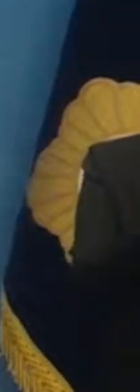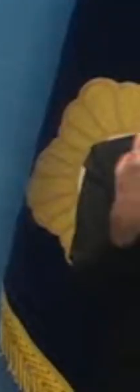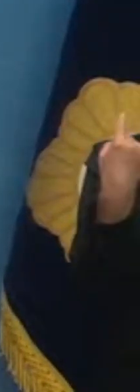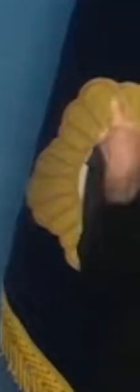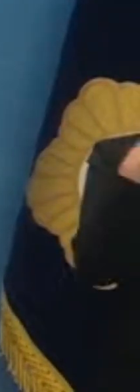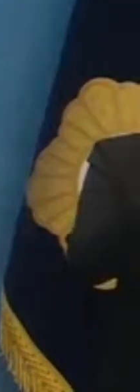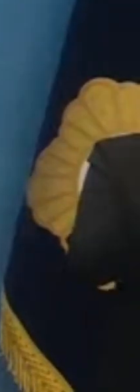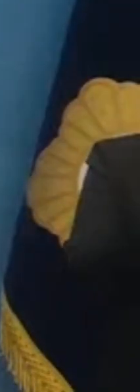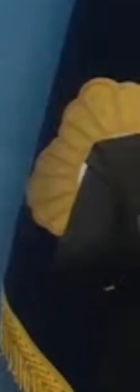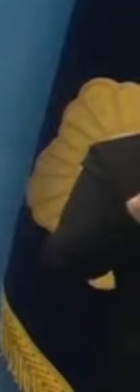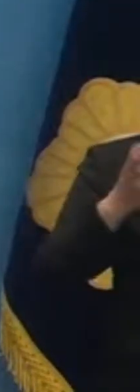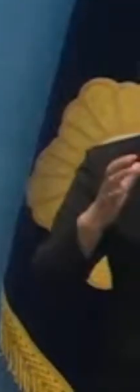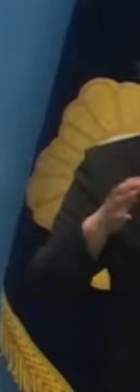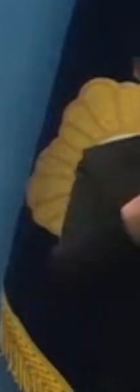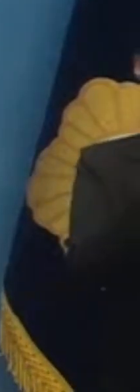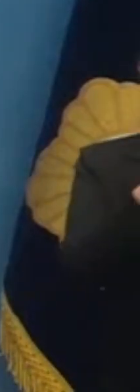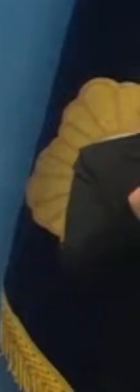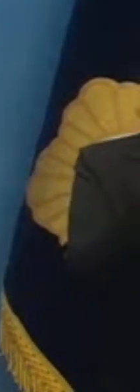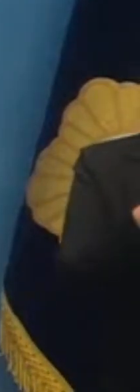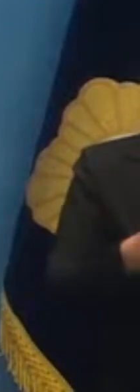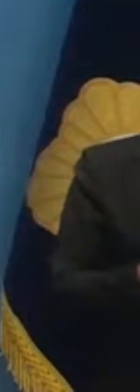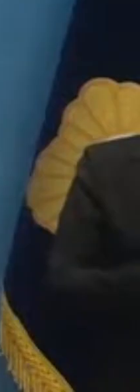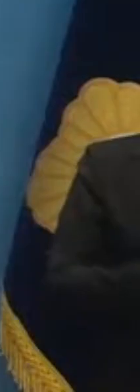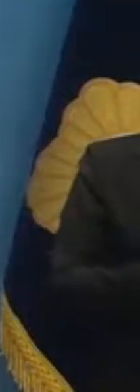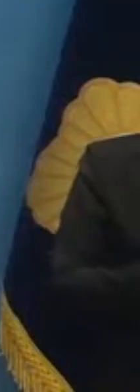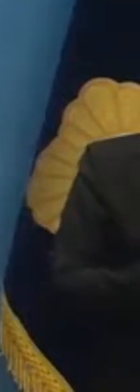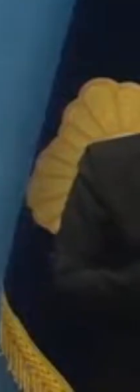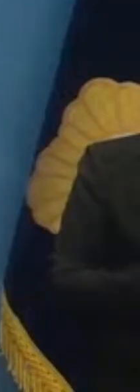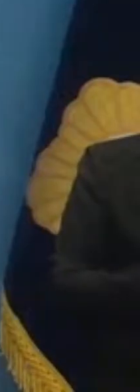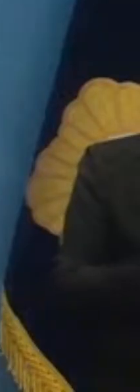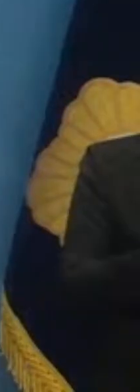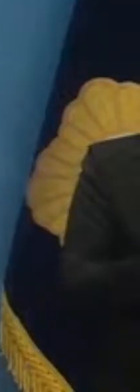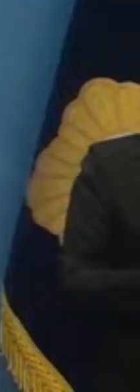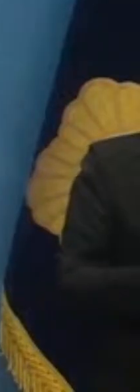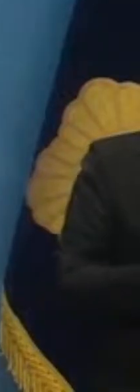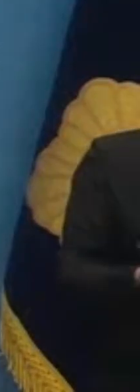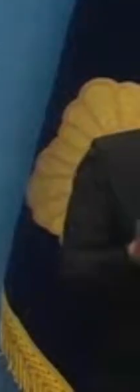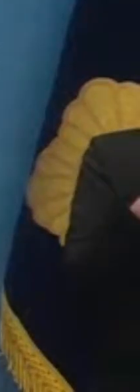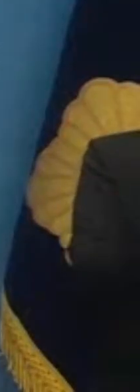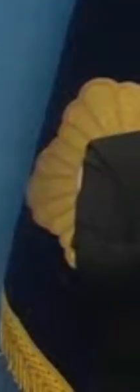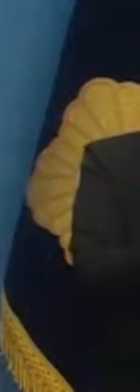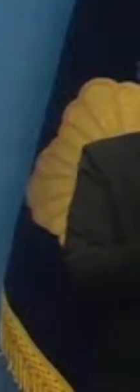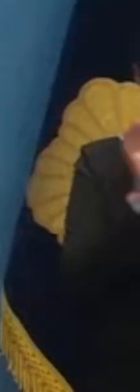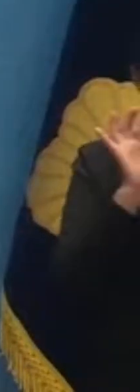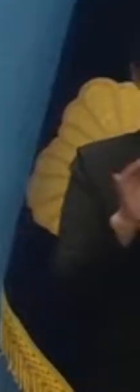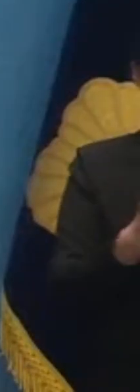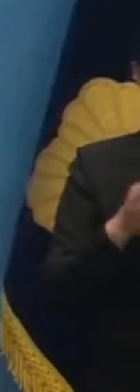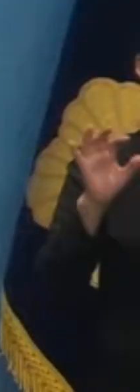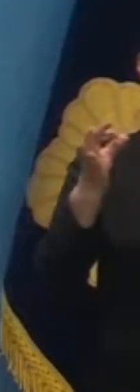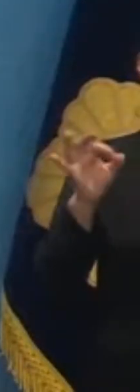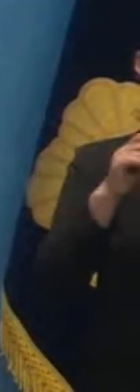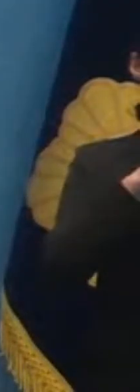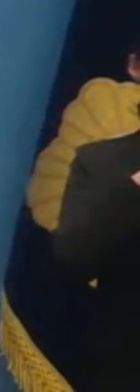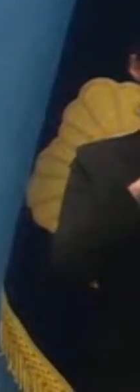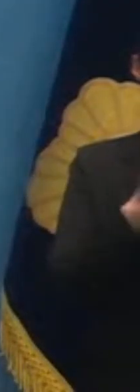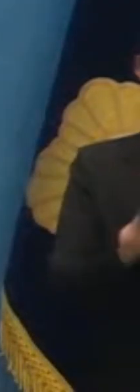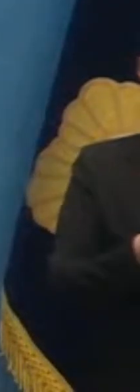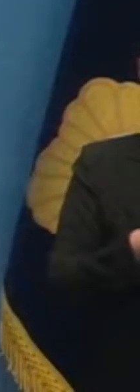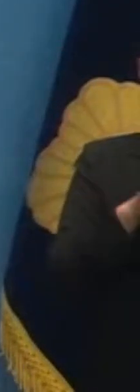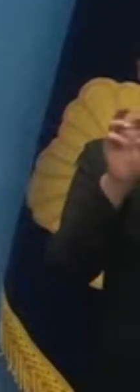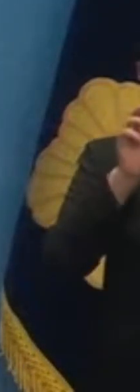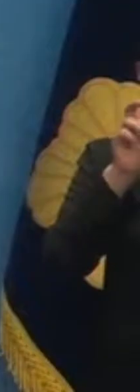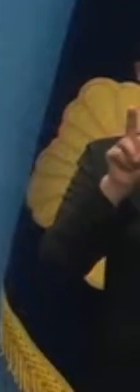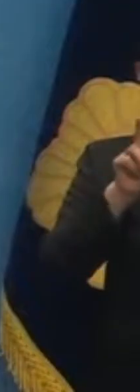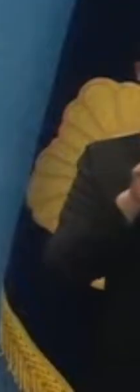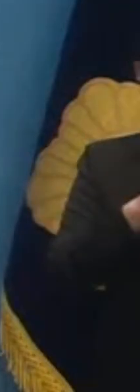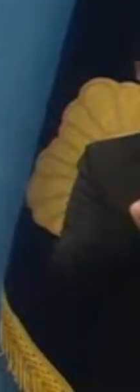첫 토론회 선거 토론회와 관련하여 뉴데일리는 이를 속보 형식으로 보도하면서 김문수 후보의 발언은 32차례